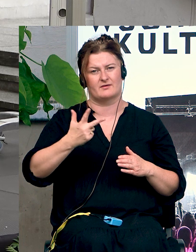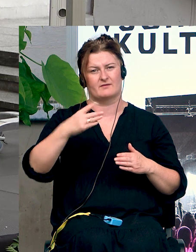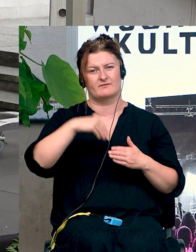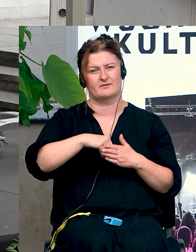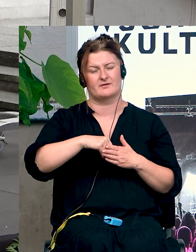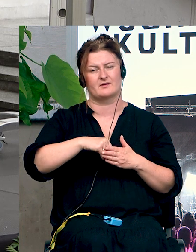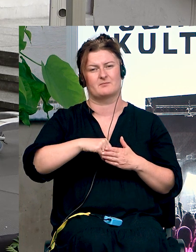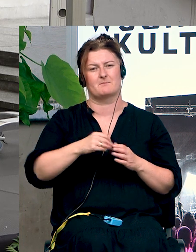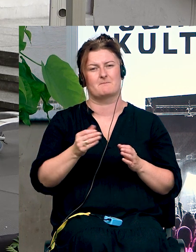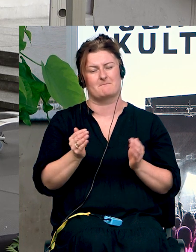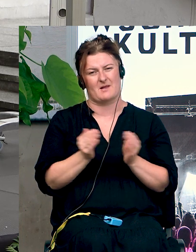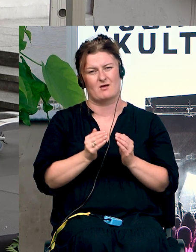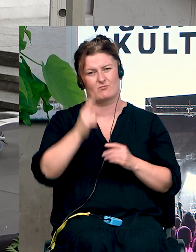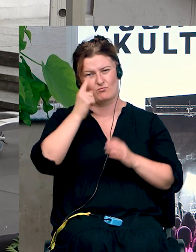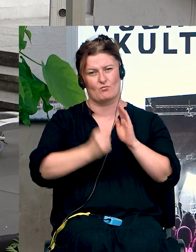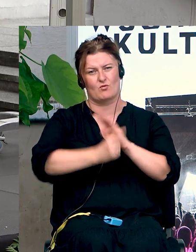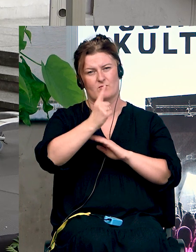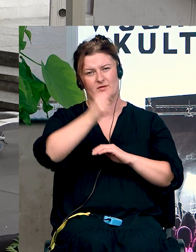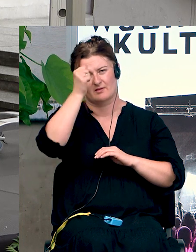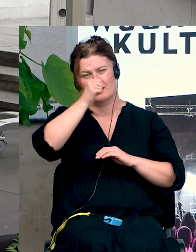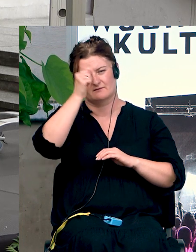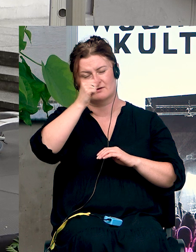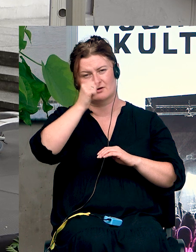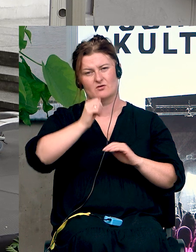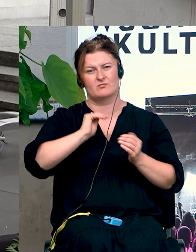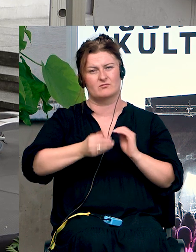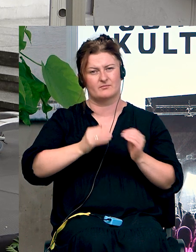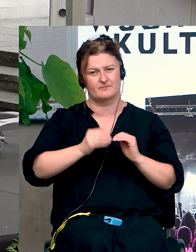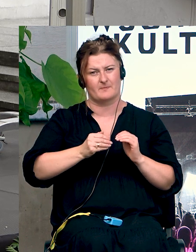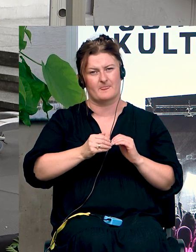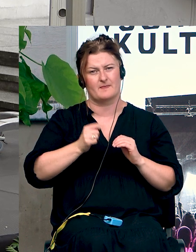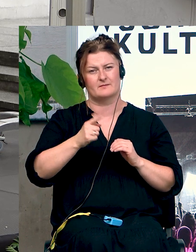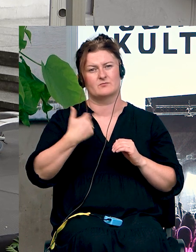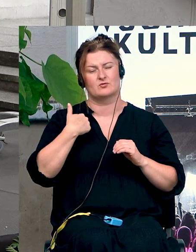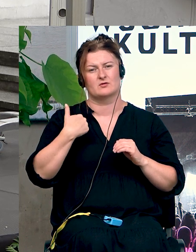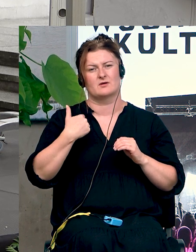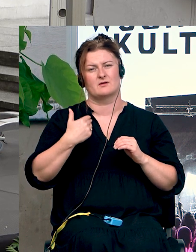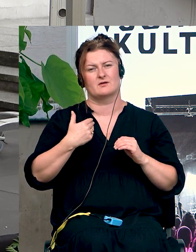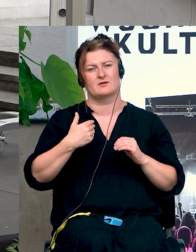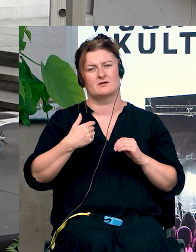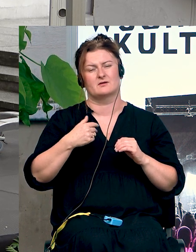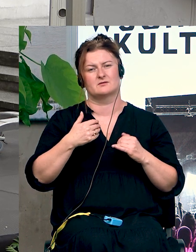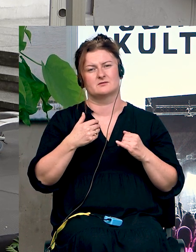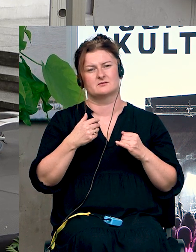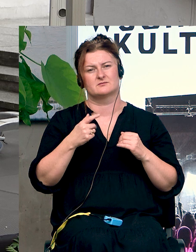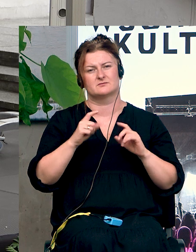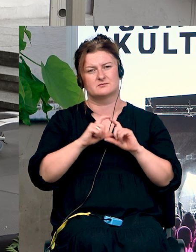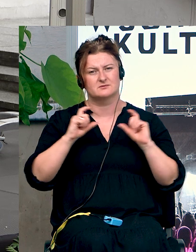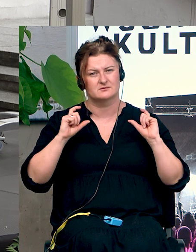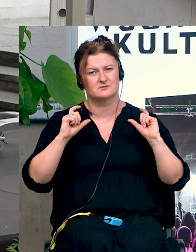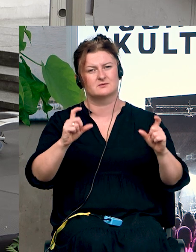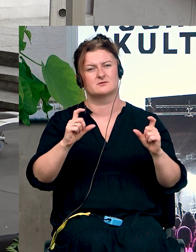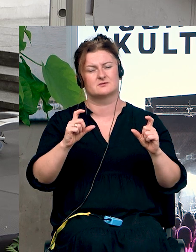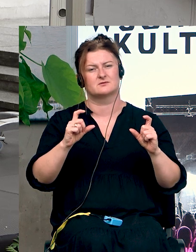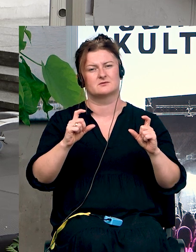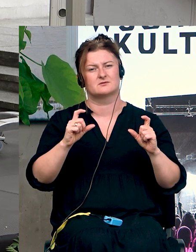яка називалася «Таблеточки», яка опікувалася найбільшою в Україні лікарнею, яка лікує дитячий рак. Тепер це один з найбільших благочинних фондів